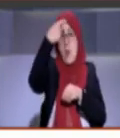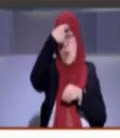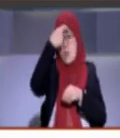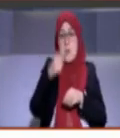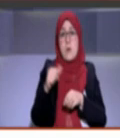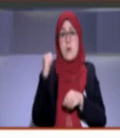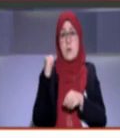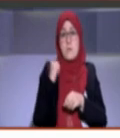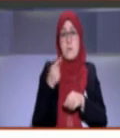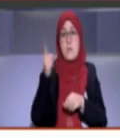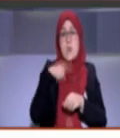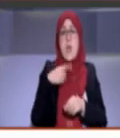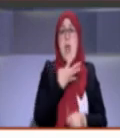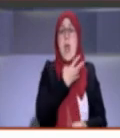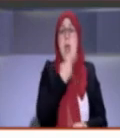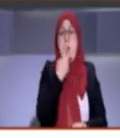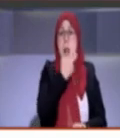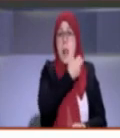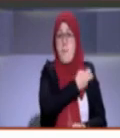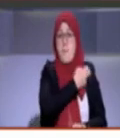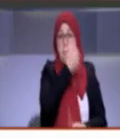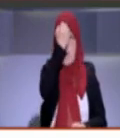الماضية بواقع